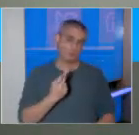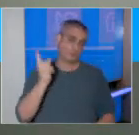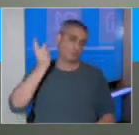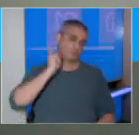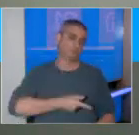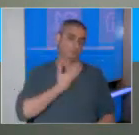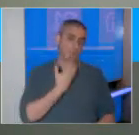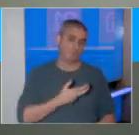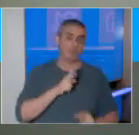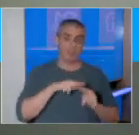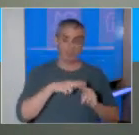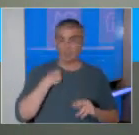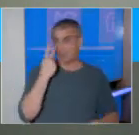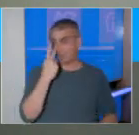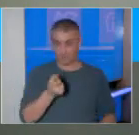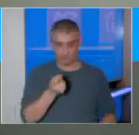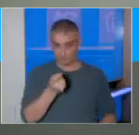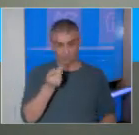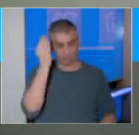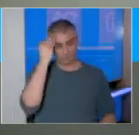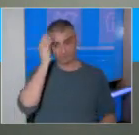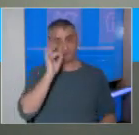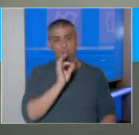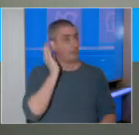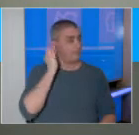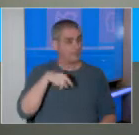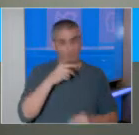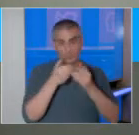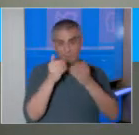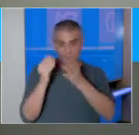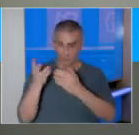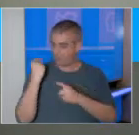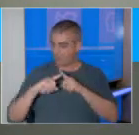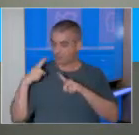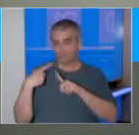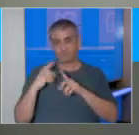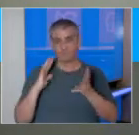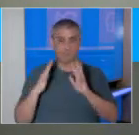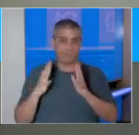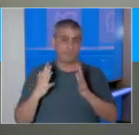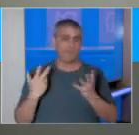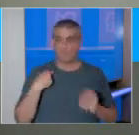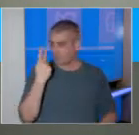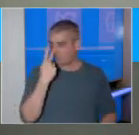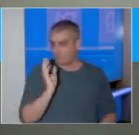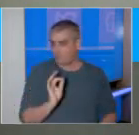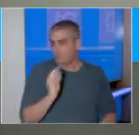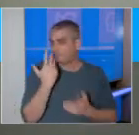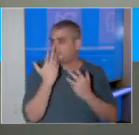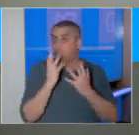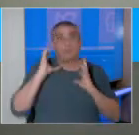בהנחייתו, ולאחר מכן ראינו גם את בתי הספר של הבנות שנפתחו לפני חודש וחצי בערך, ואנחנו רואים באמת